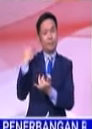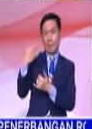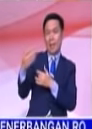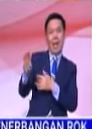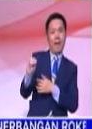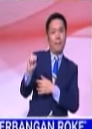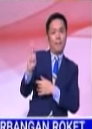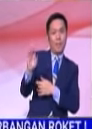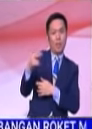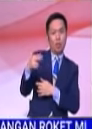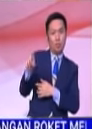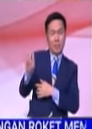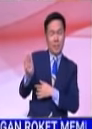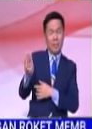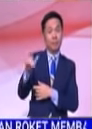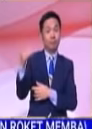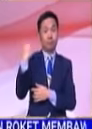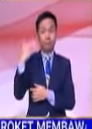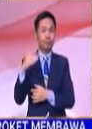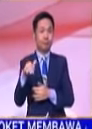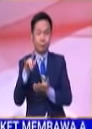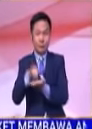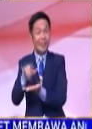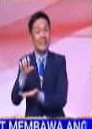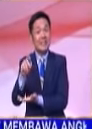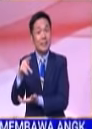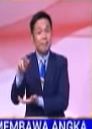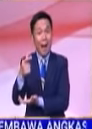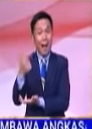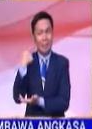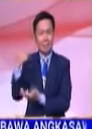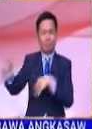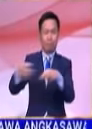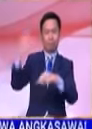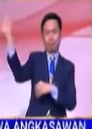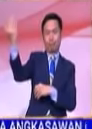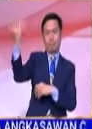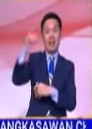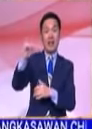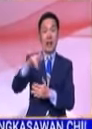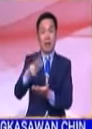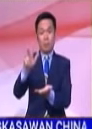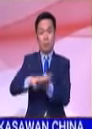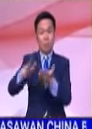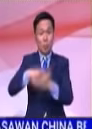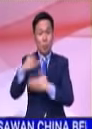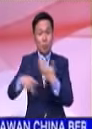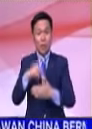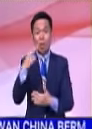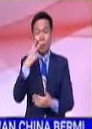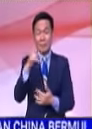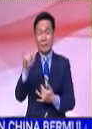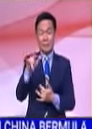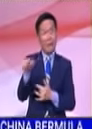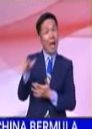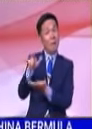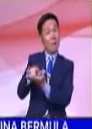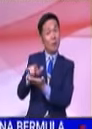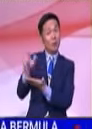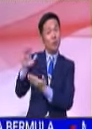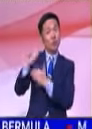Sepang. KLIA Aeropolis merupakan anak syarikat MBHB yang bertanggungjawab melaksanakan pembangunan projek untuk pengendali lapangan terbang itu